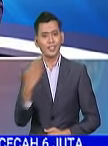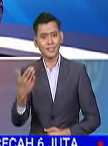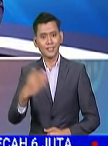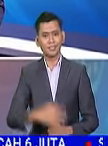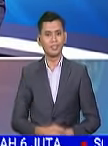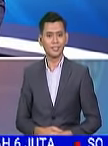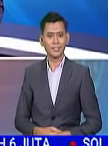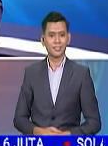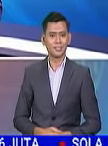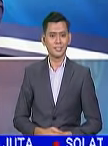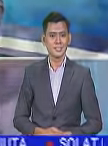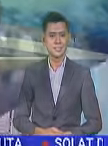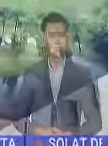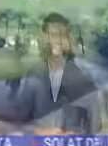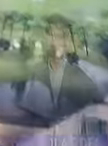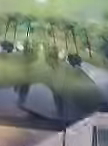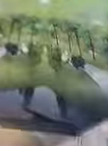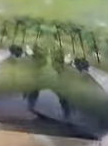kasih.